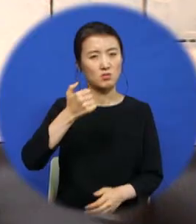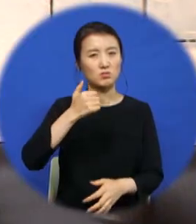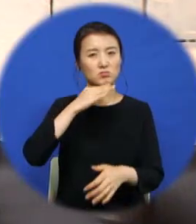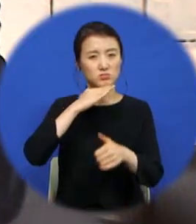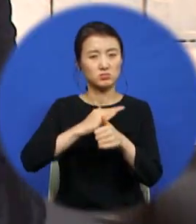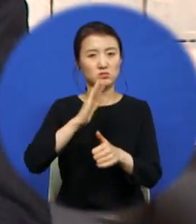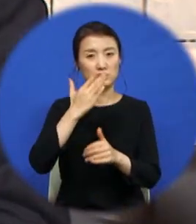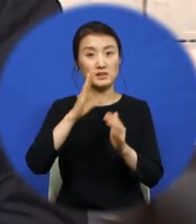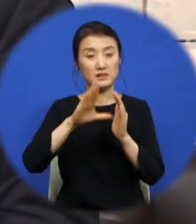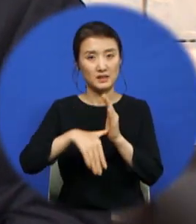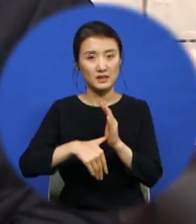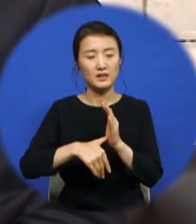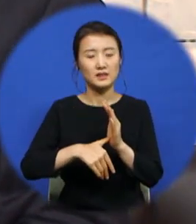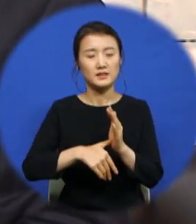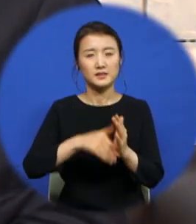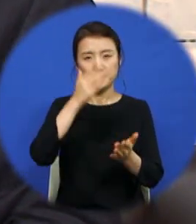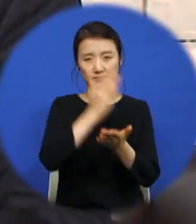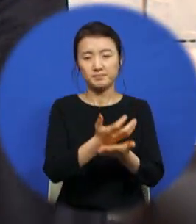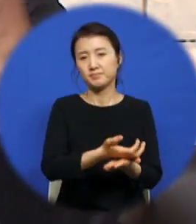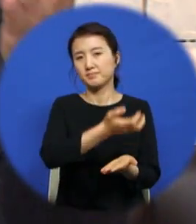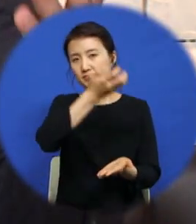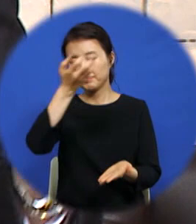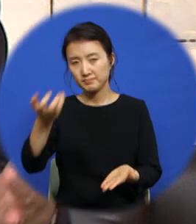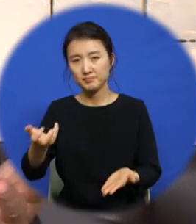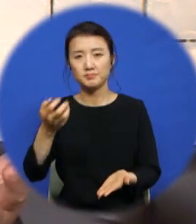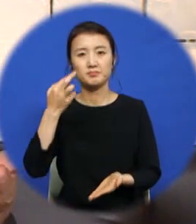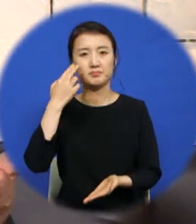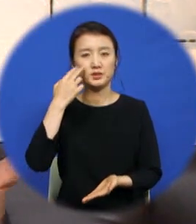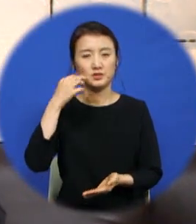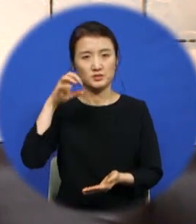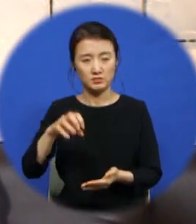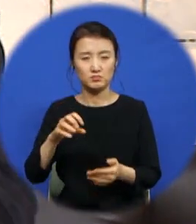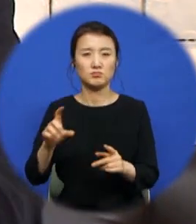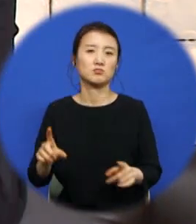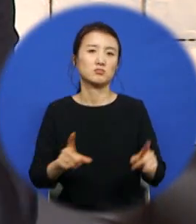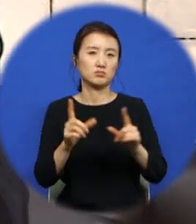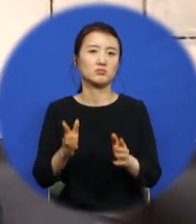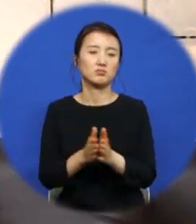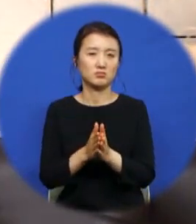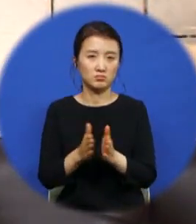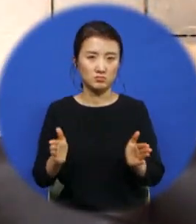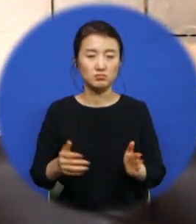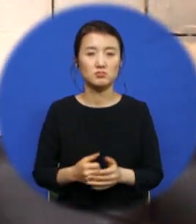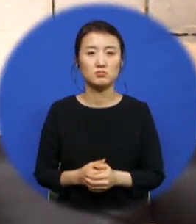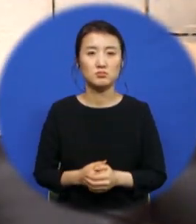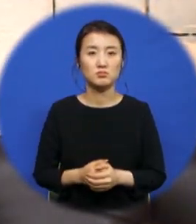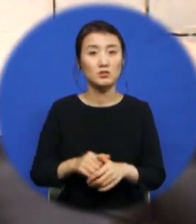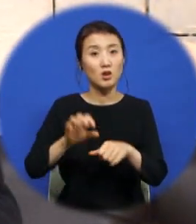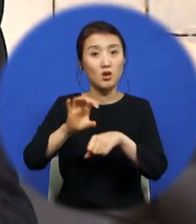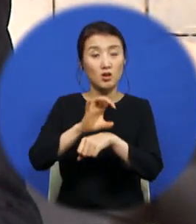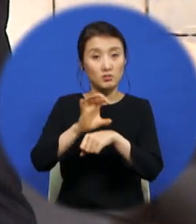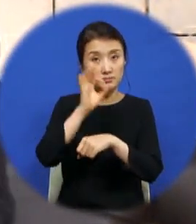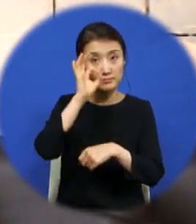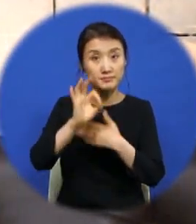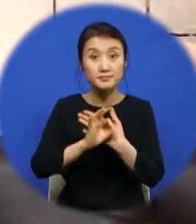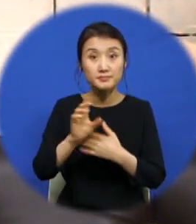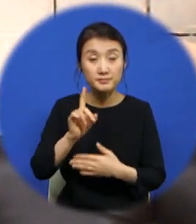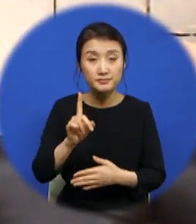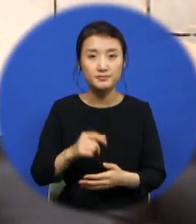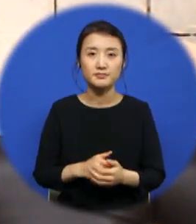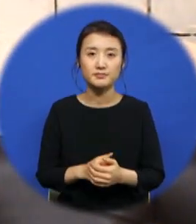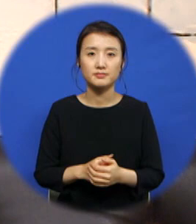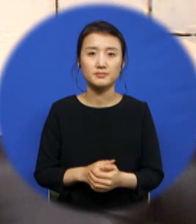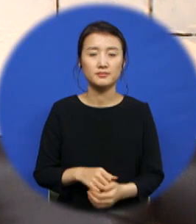미국에 이민을 와 가지고 아메리칸 조림을 만들어 낸 여러분 컴퓨터 어떻게 돌아갑니다 까 항상